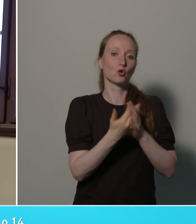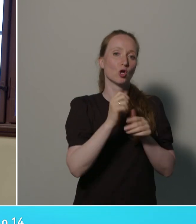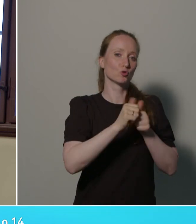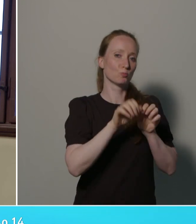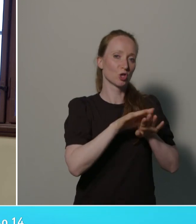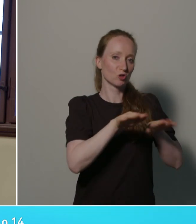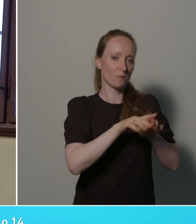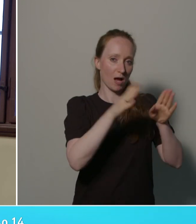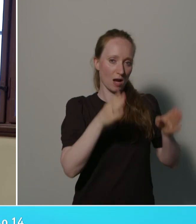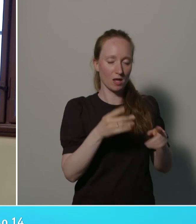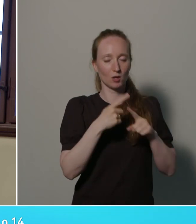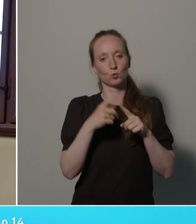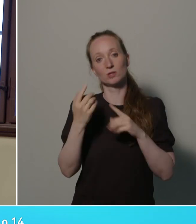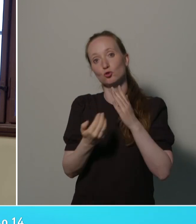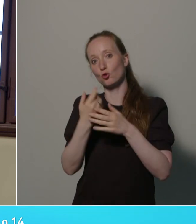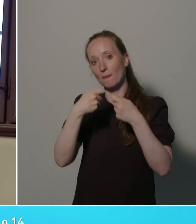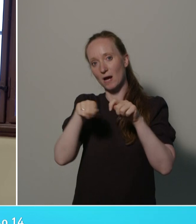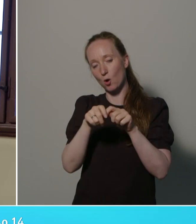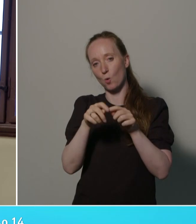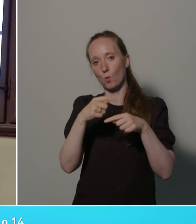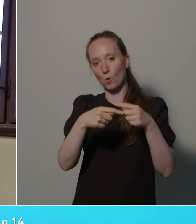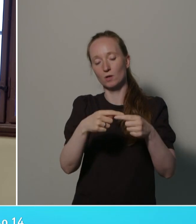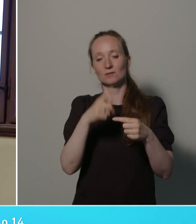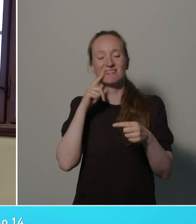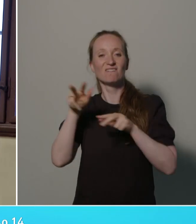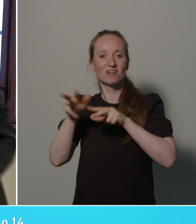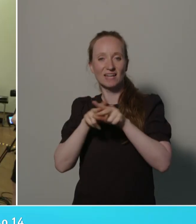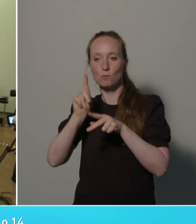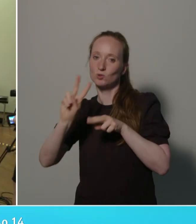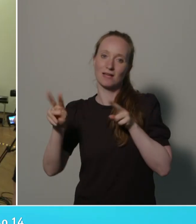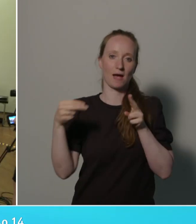und mit diesem Neubauvorhaben mithalten muss. Herzlichen Dank.